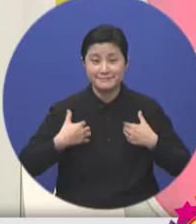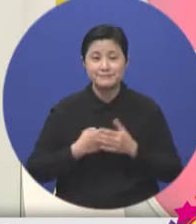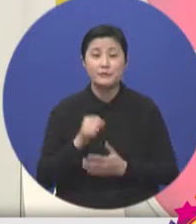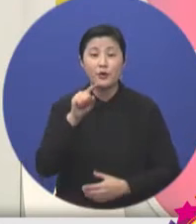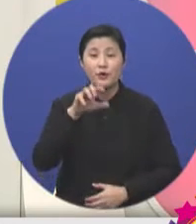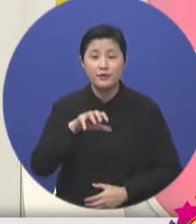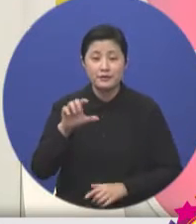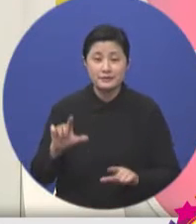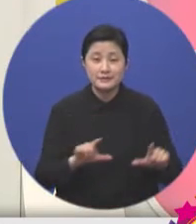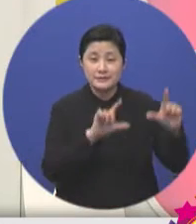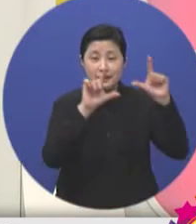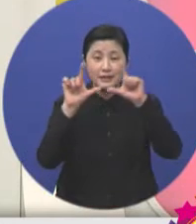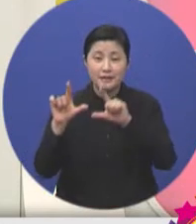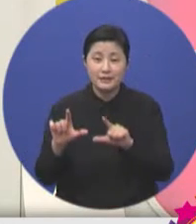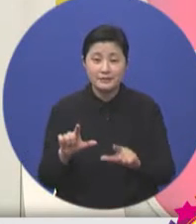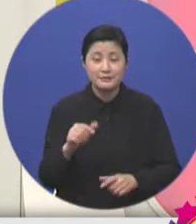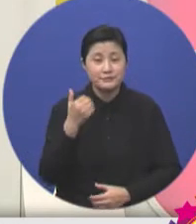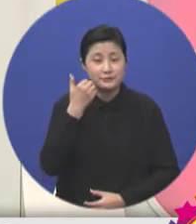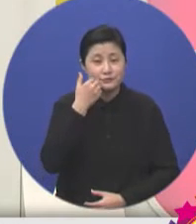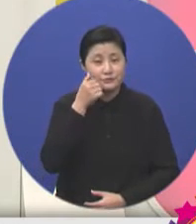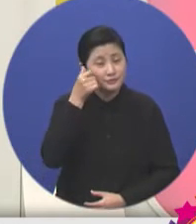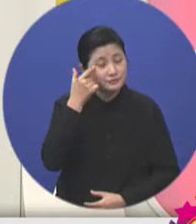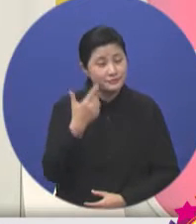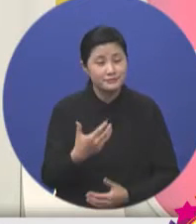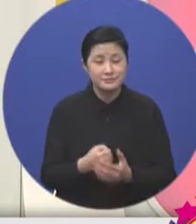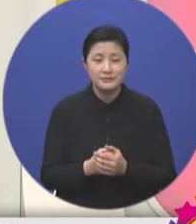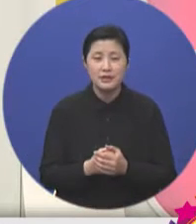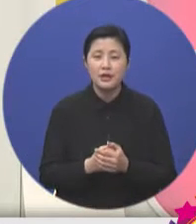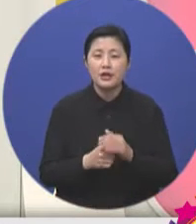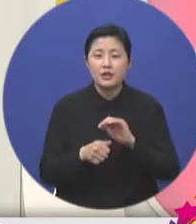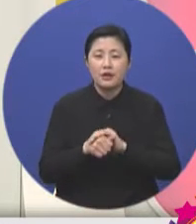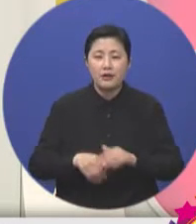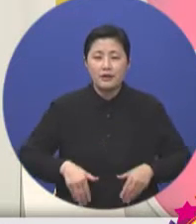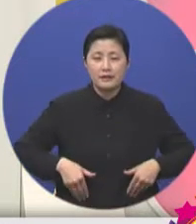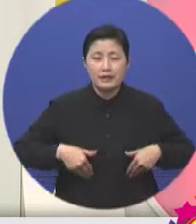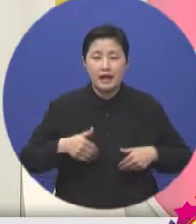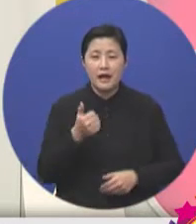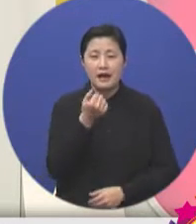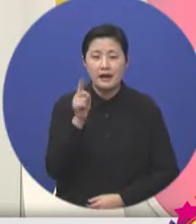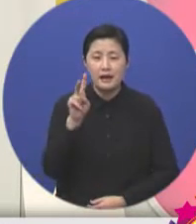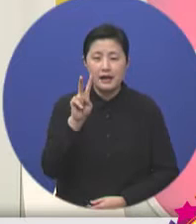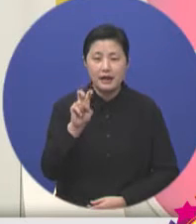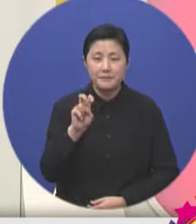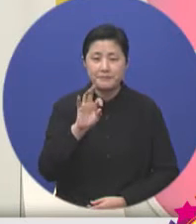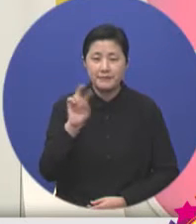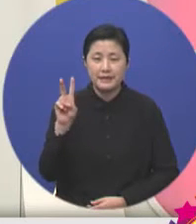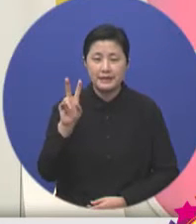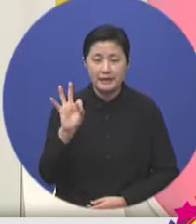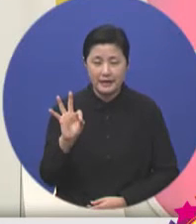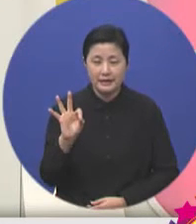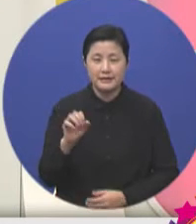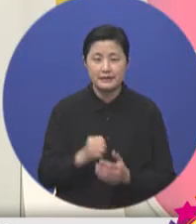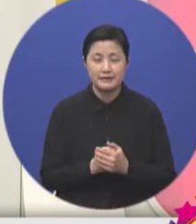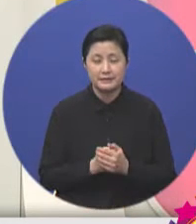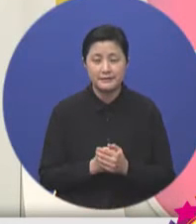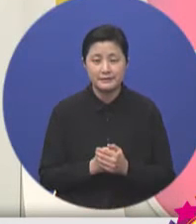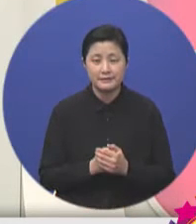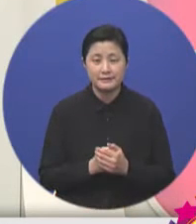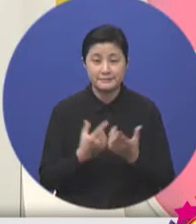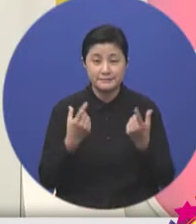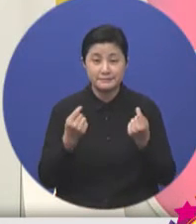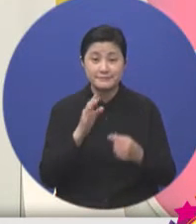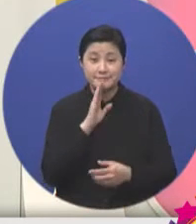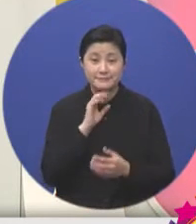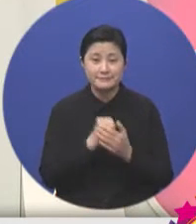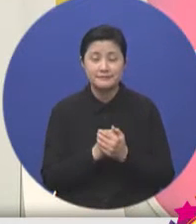어디 사는 누구신지 소개 좀 해주세요. 경남 함양. 경남 함양. 예. 네. 함양. 예.